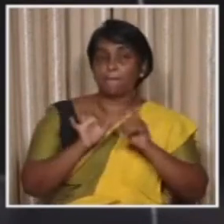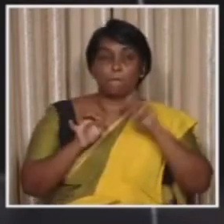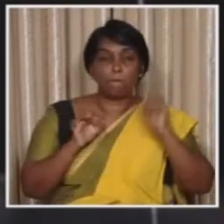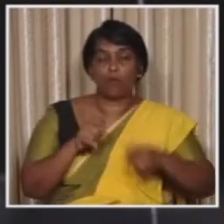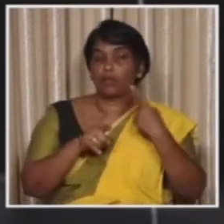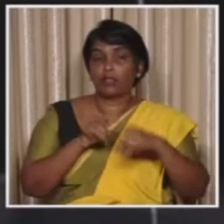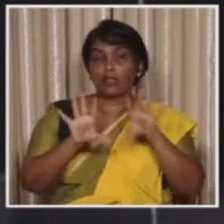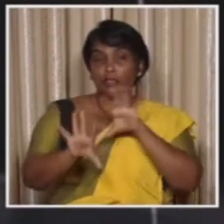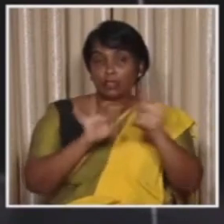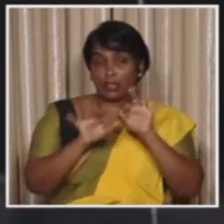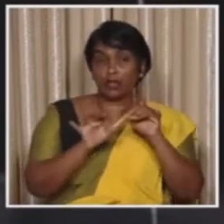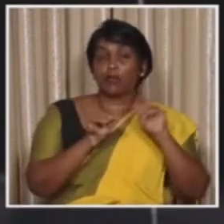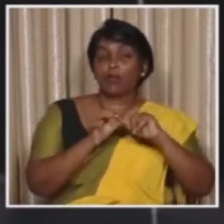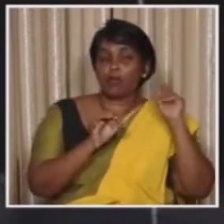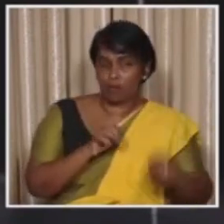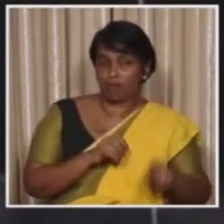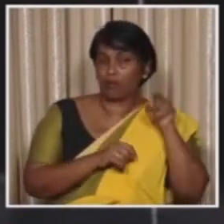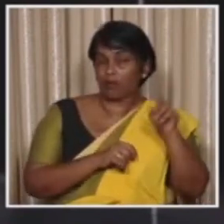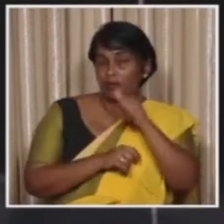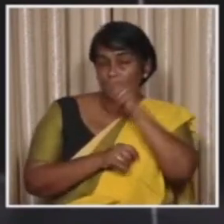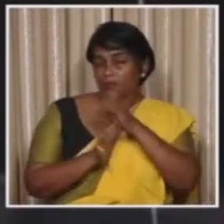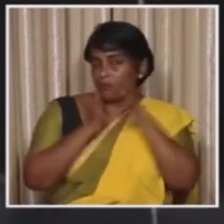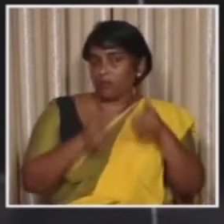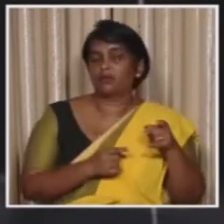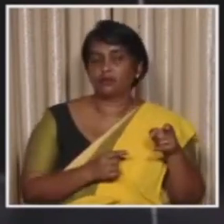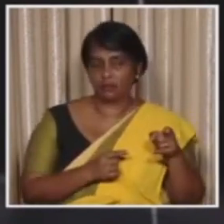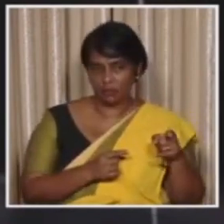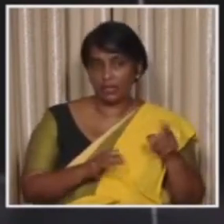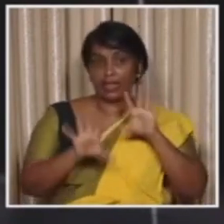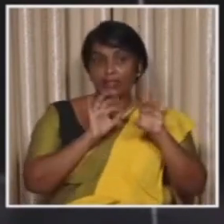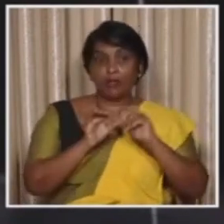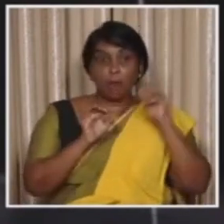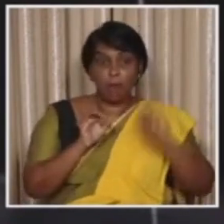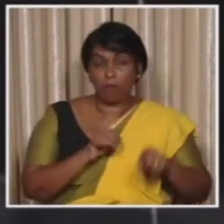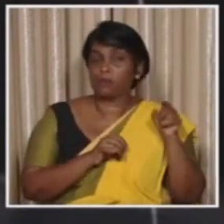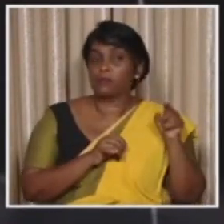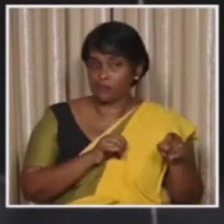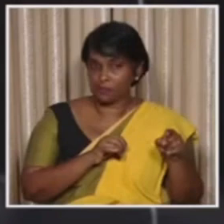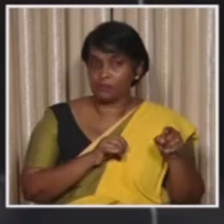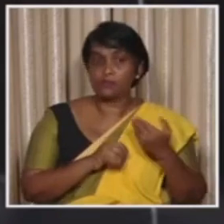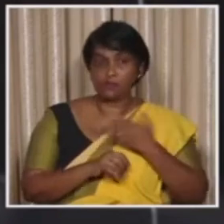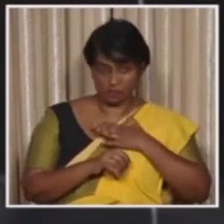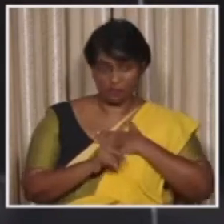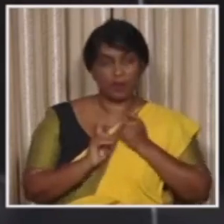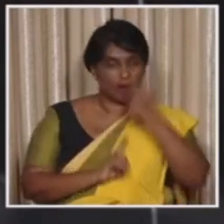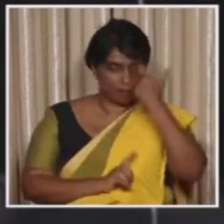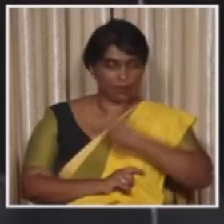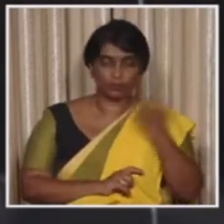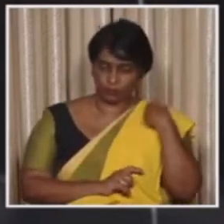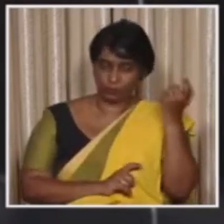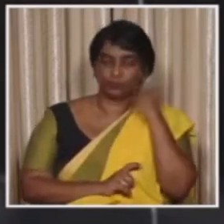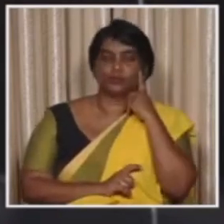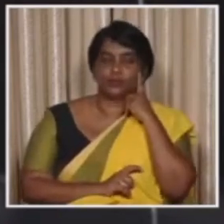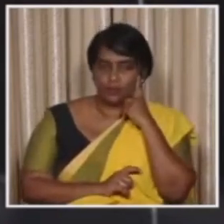නෙවෙයි තේරීම් මණ්ඩලේ. එතන තමයි ලොකුම අවුල තියෙන තැන. තේරීම් මණ්ඩලේ තමයි මම පුද්ගලිකව මේක දන්න නිසා